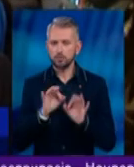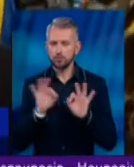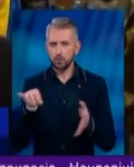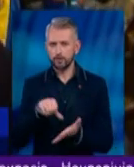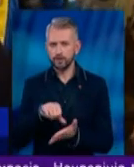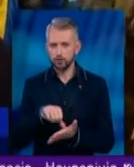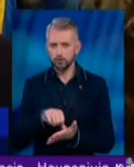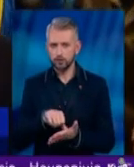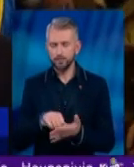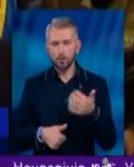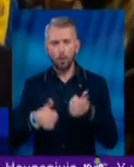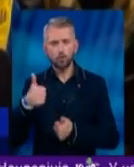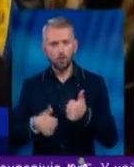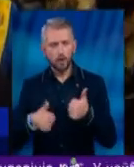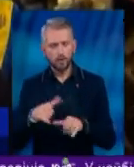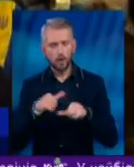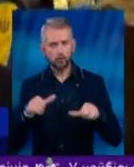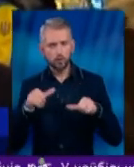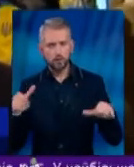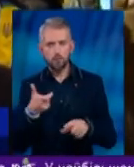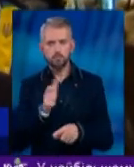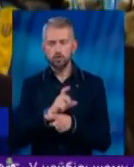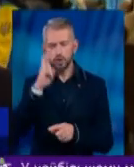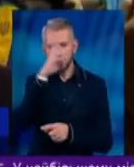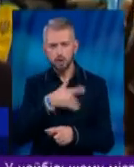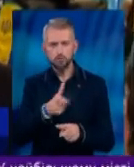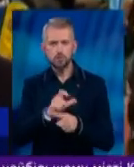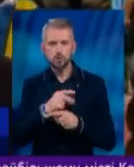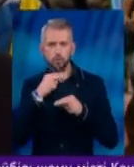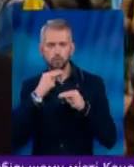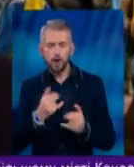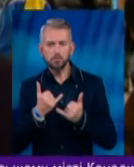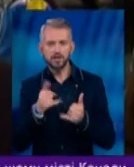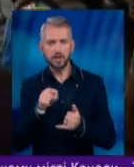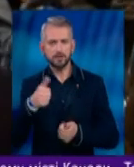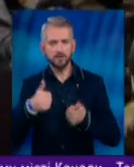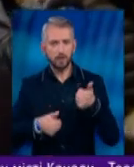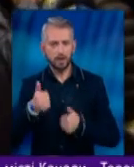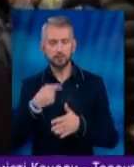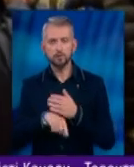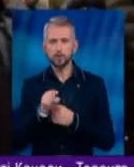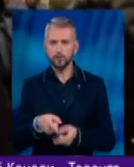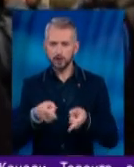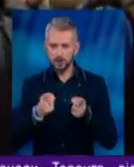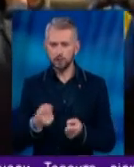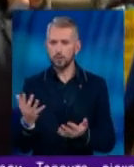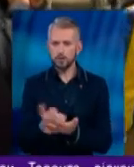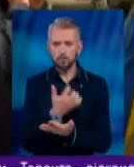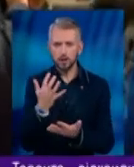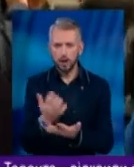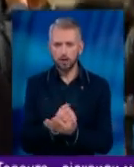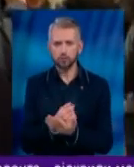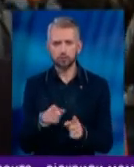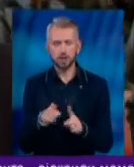виступ. Конкуренція зростає, більше країн більше уваги приділяє цим змаганням, тому що вони дійсно набирають